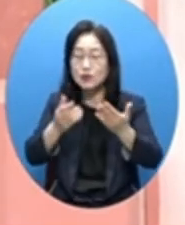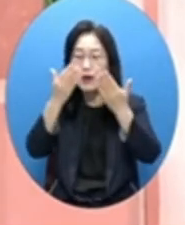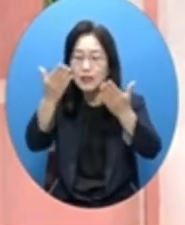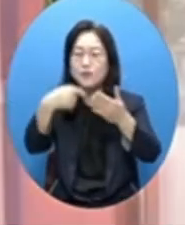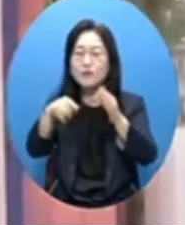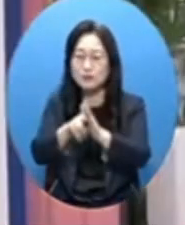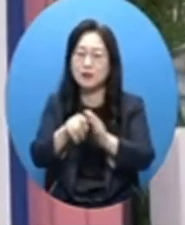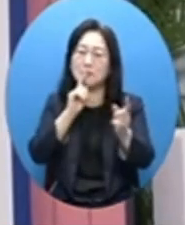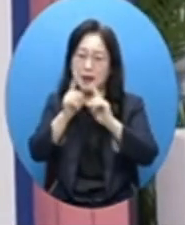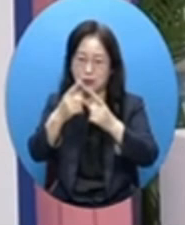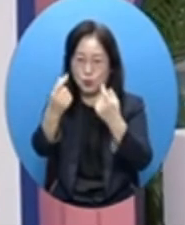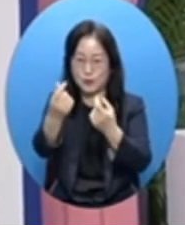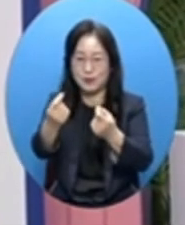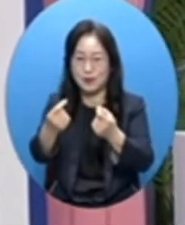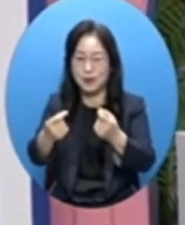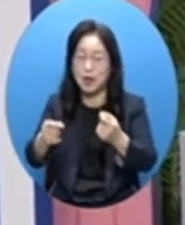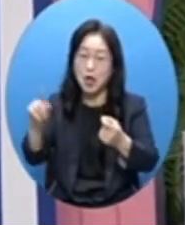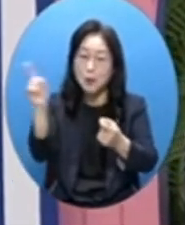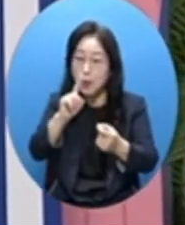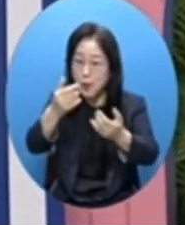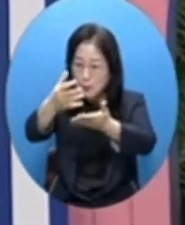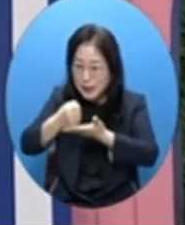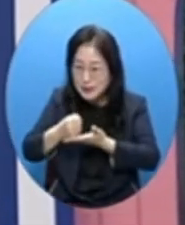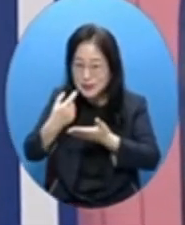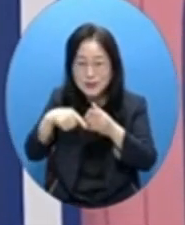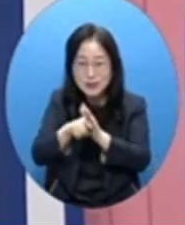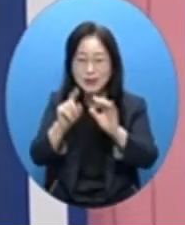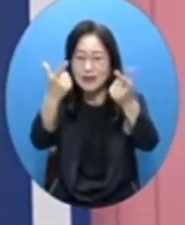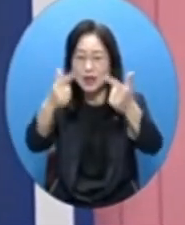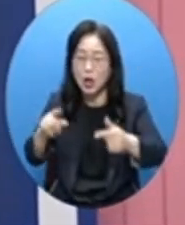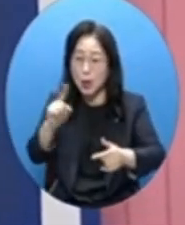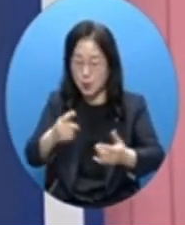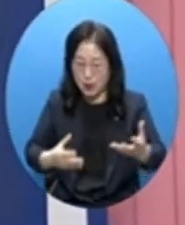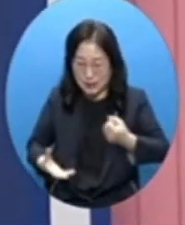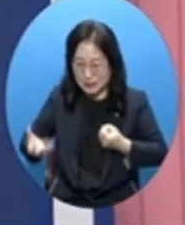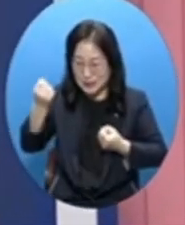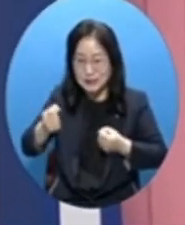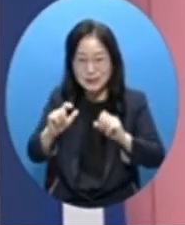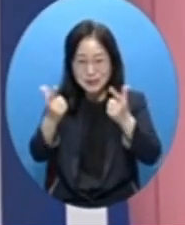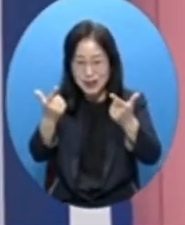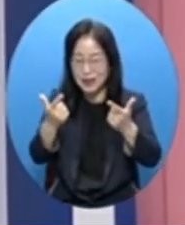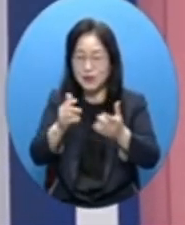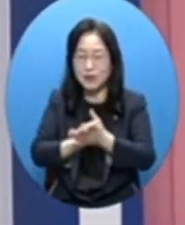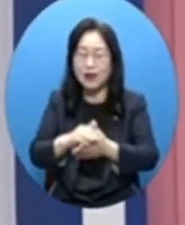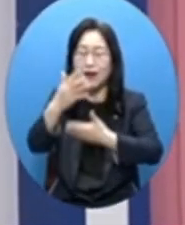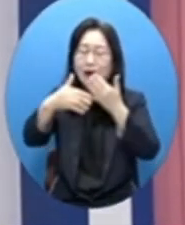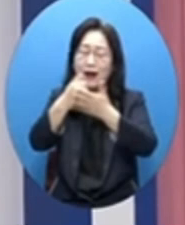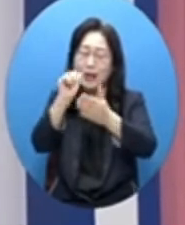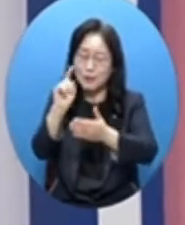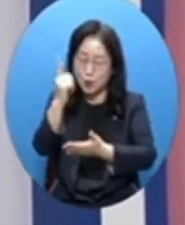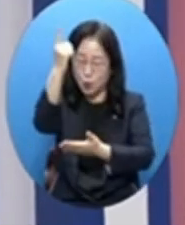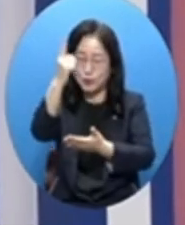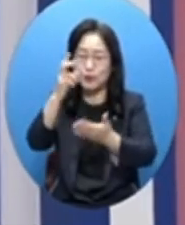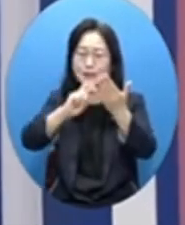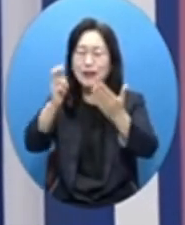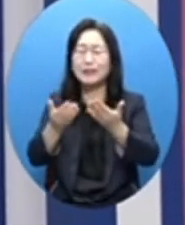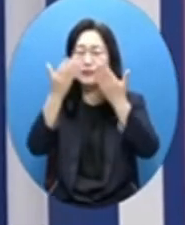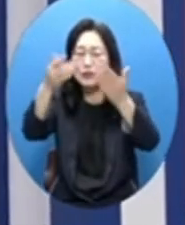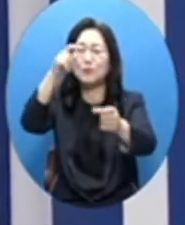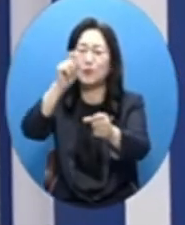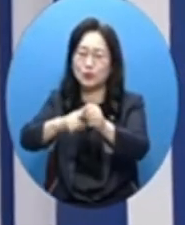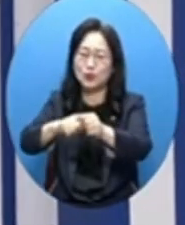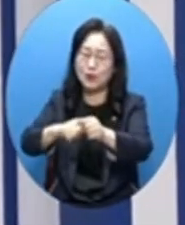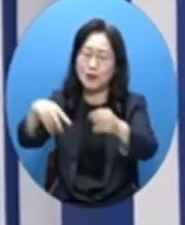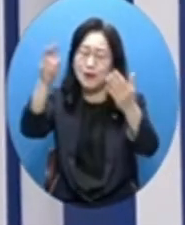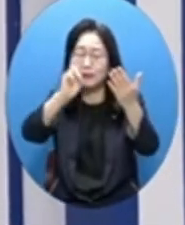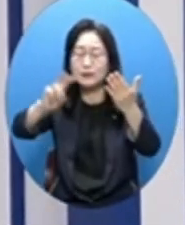함이니라라는 말씀처럼 무엇을 얻기 위해서가 아니라 무엇을 가지기 위해서가 아니라 하나님을 높이고 찬양하는 목적으로